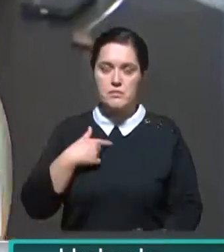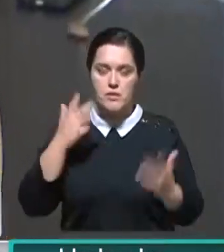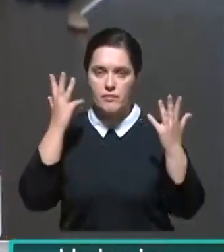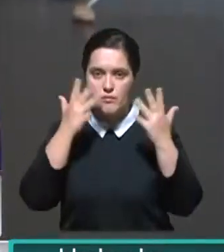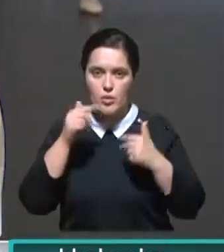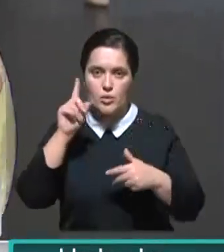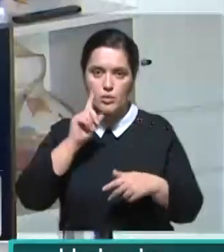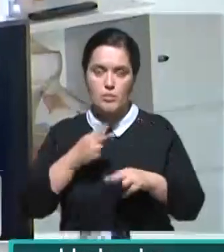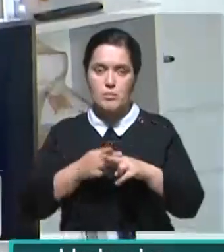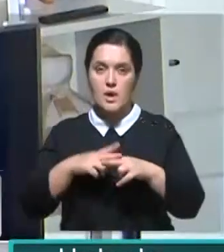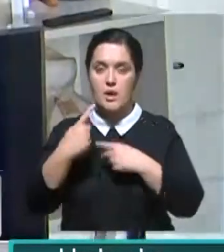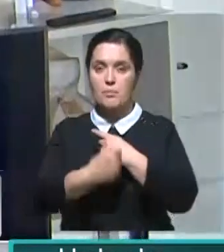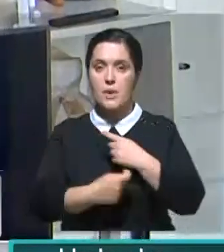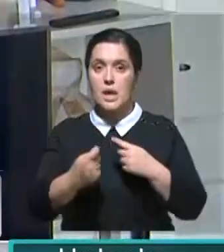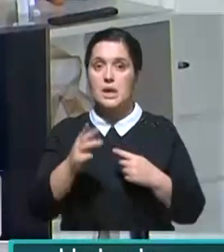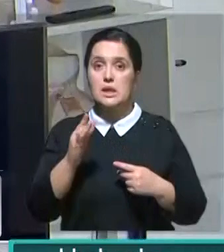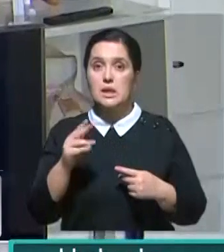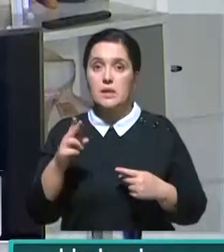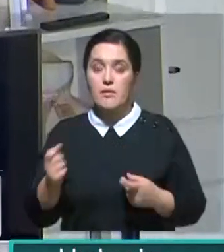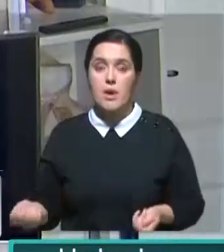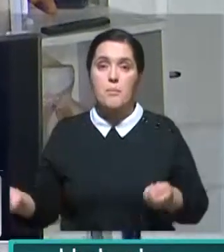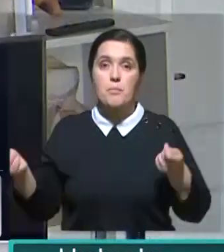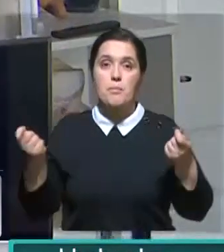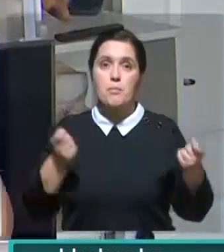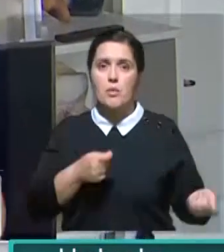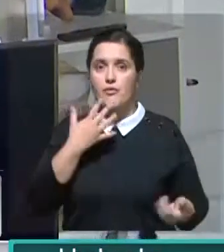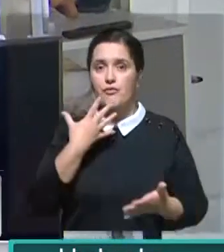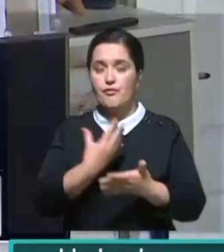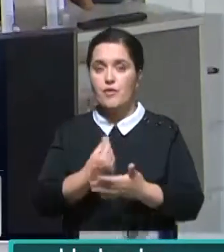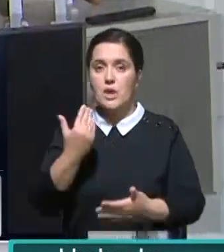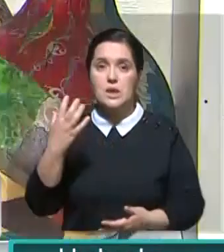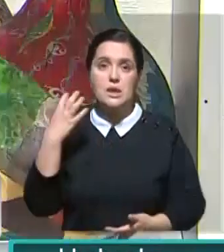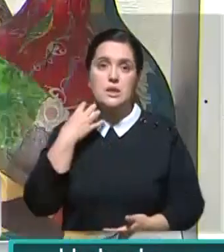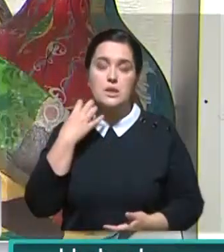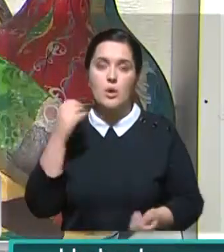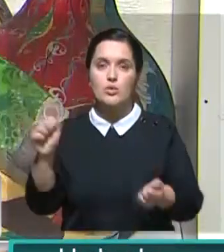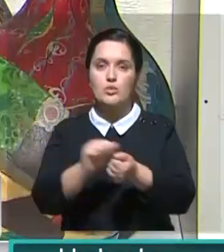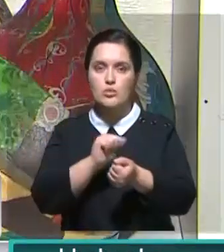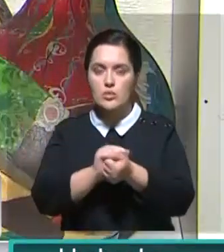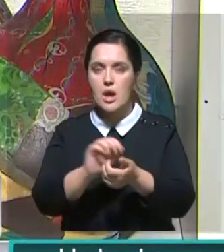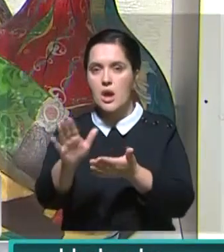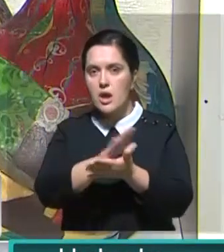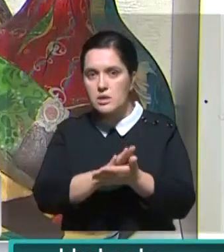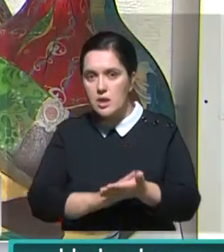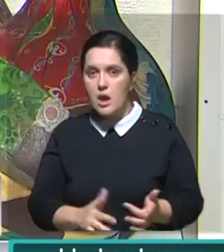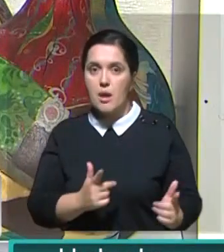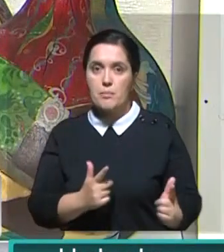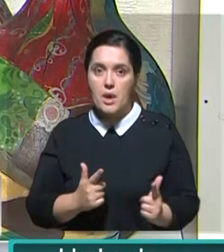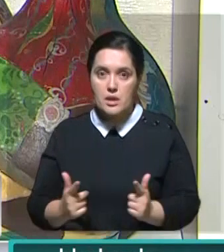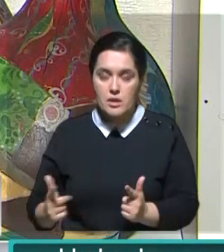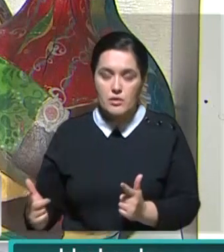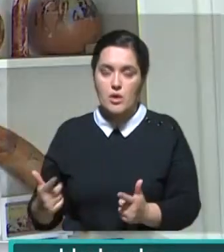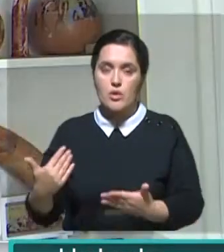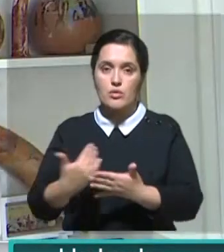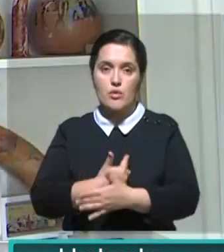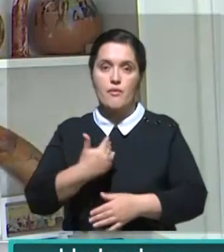этот материал. Тыкву Умит привозит из родных краев, Кызылорды. Сушит ее, очищает, так подготавливает к новым